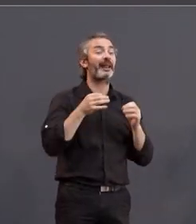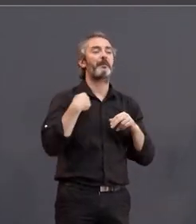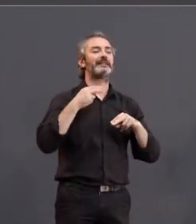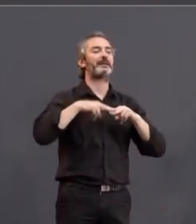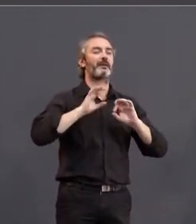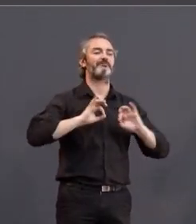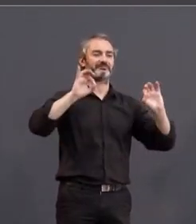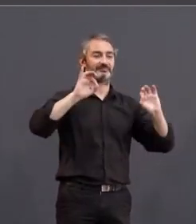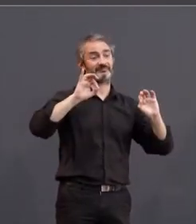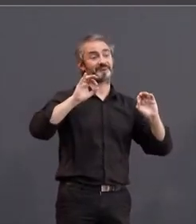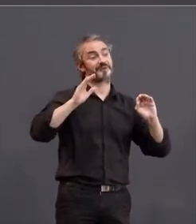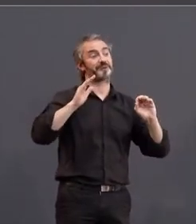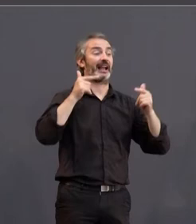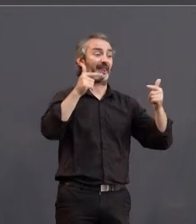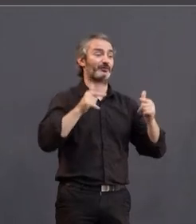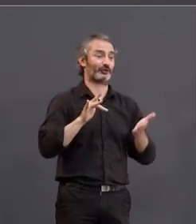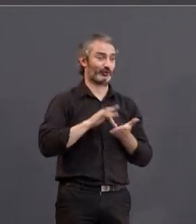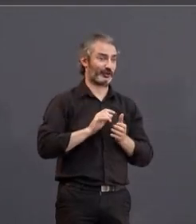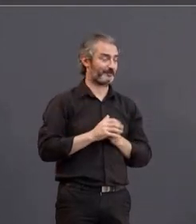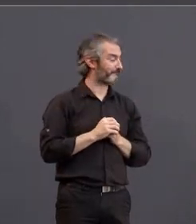aquesta petita graduació.